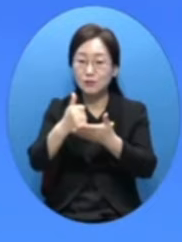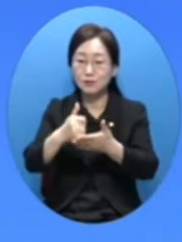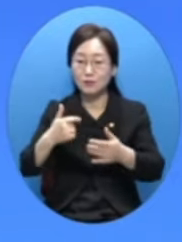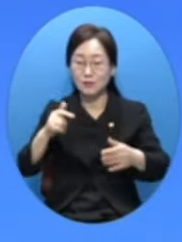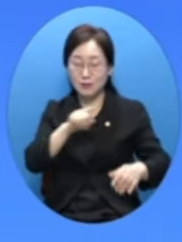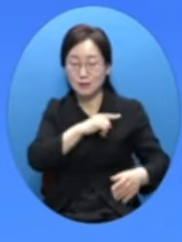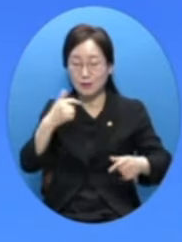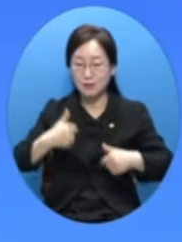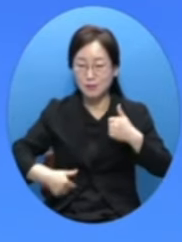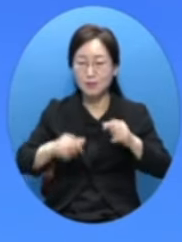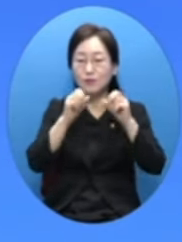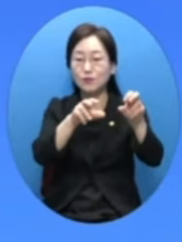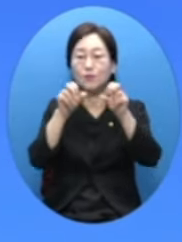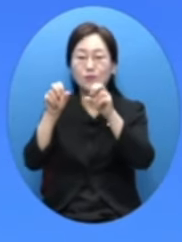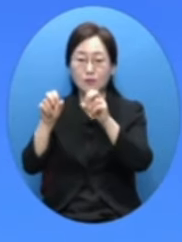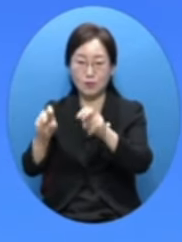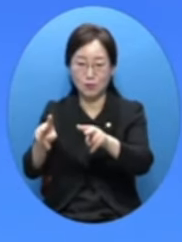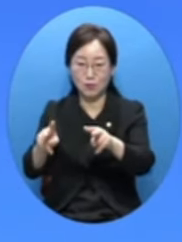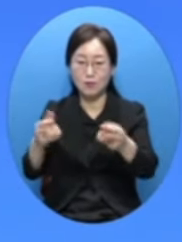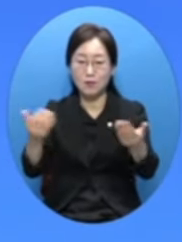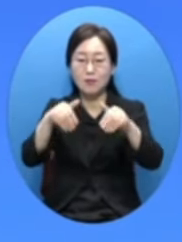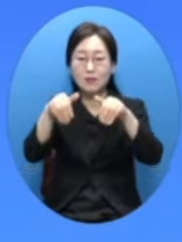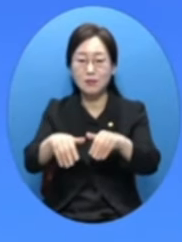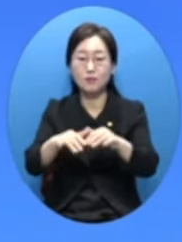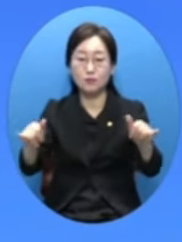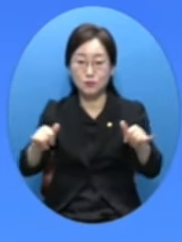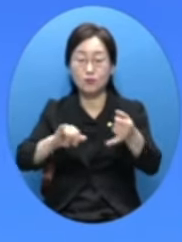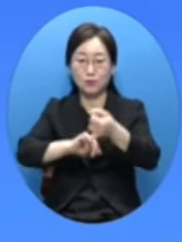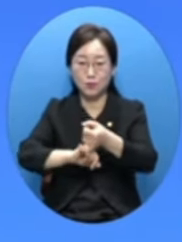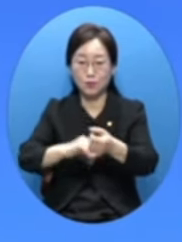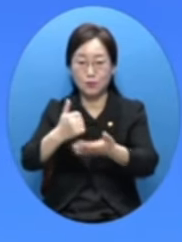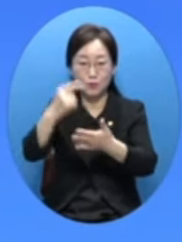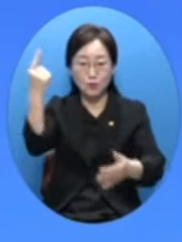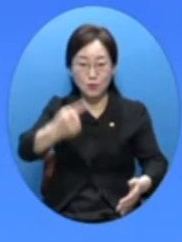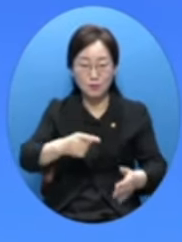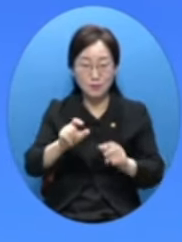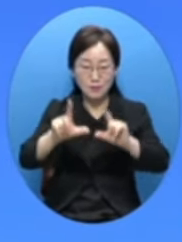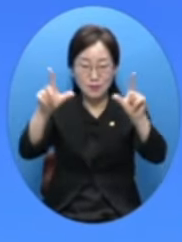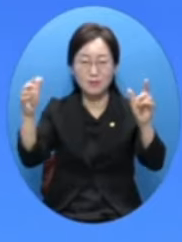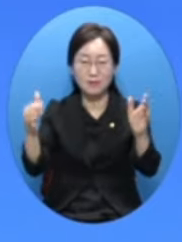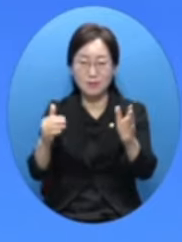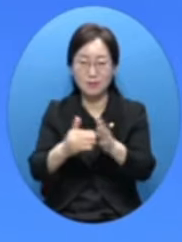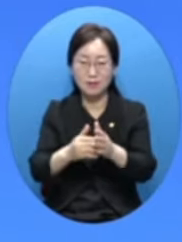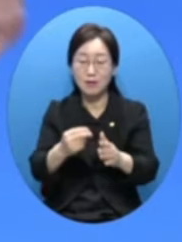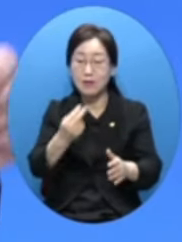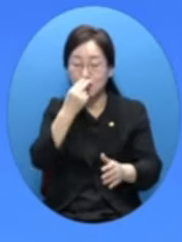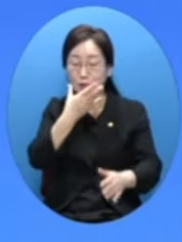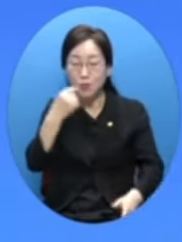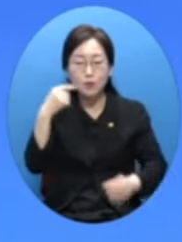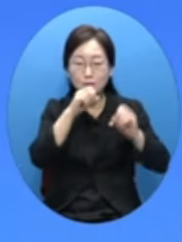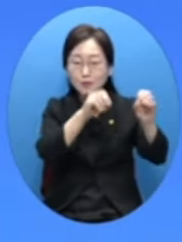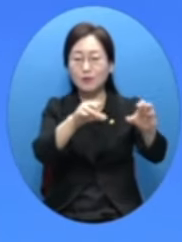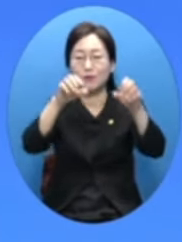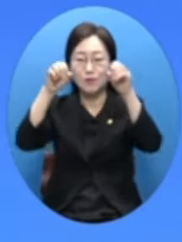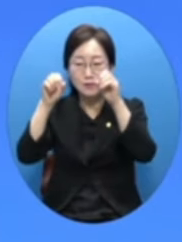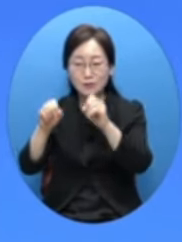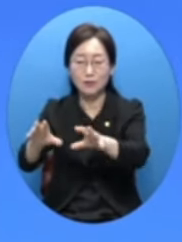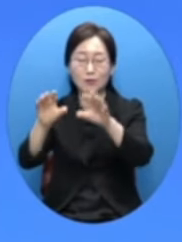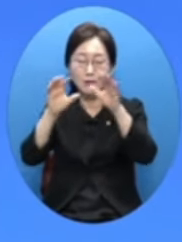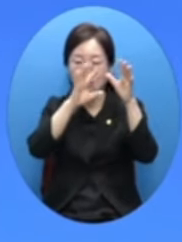기뻐하신 선교의 일꾼들이 되어서 주님 오시는 그날까지 이 생명의 복음을 전하고 또